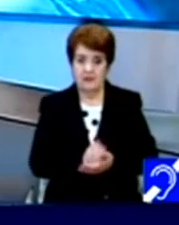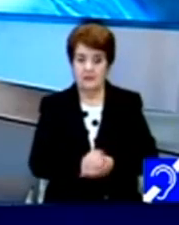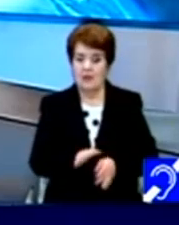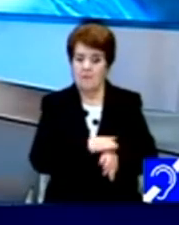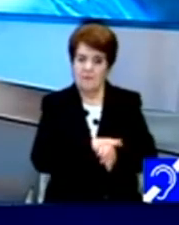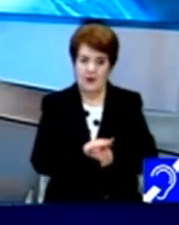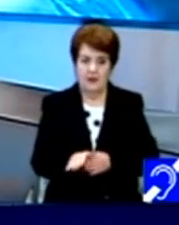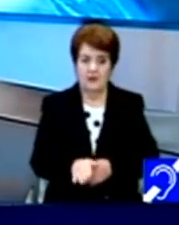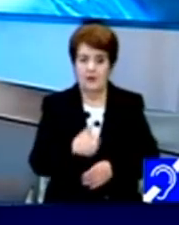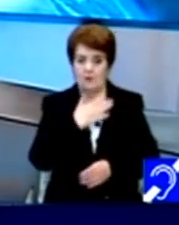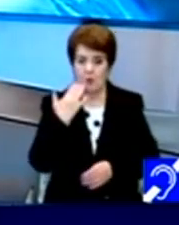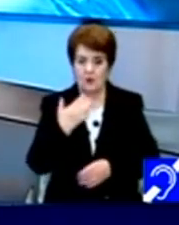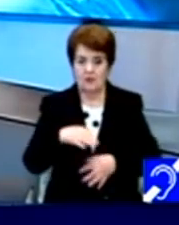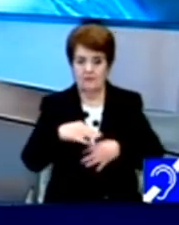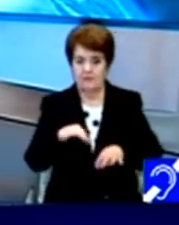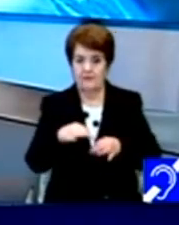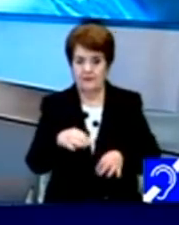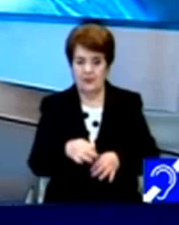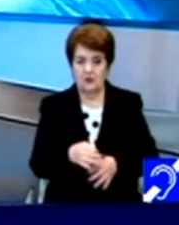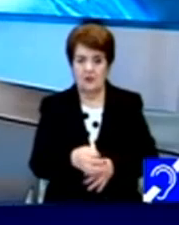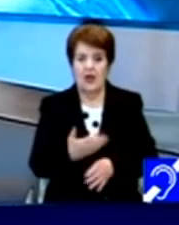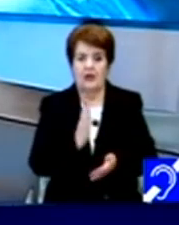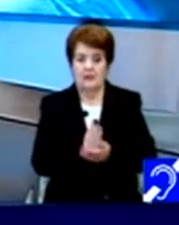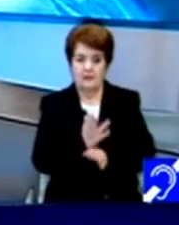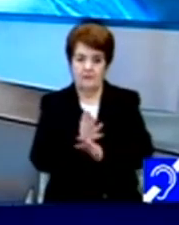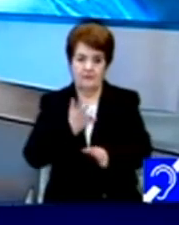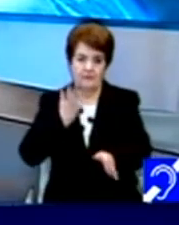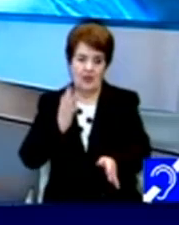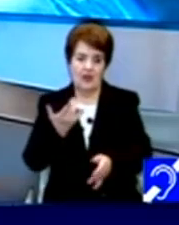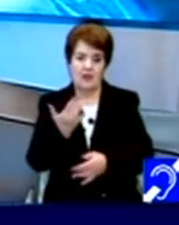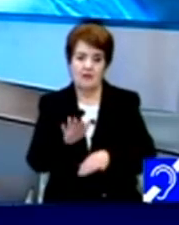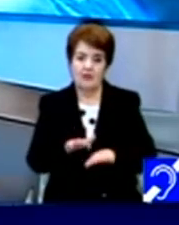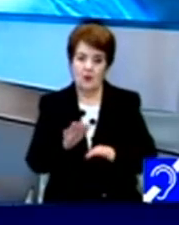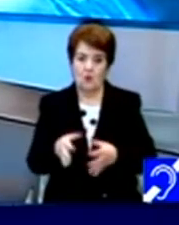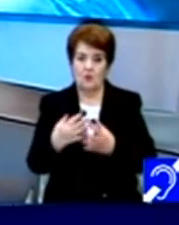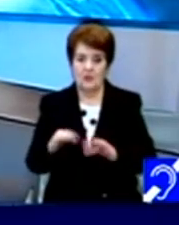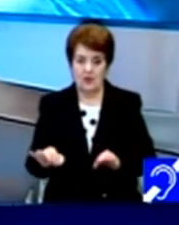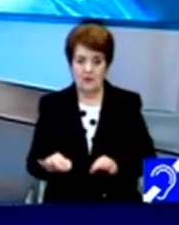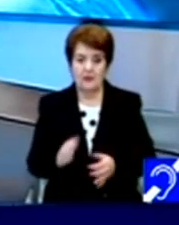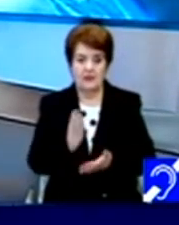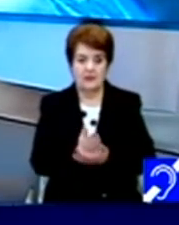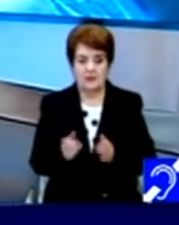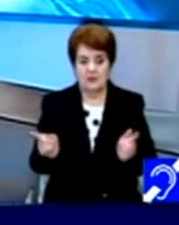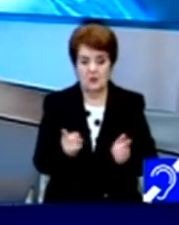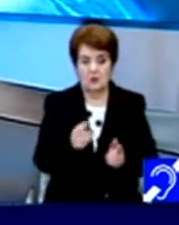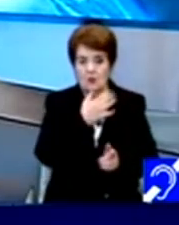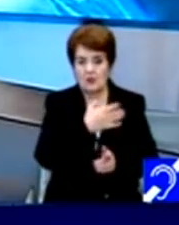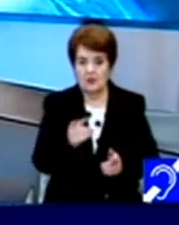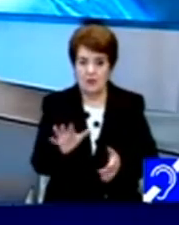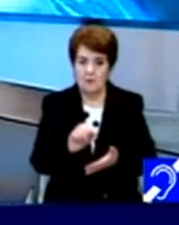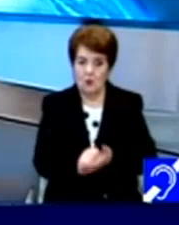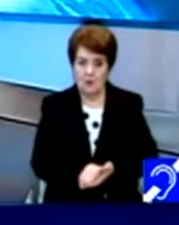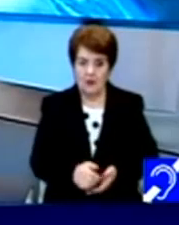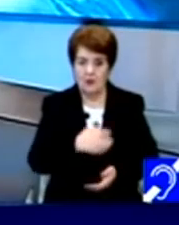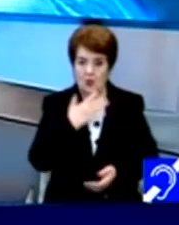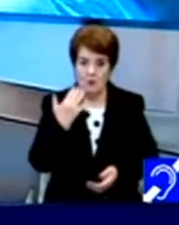plină. De multe ori, ambulanțele fac coadă în fața spitalului. Cele câteva locuri care se eliberează sunt în foarte scurt timp ocupate. Nu de